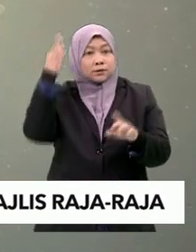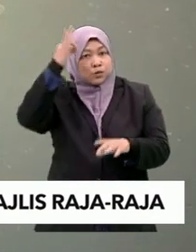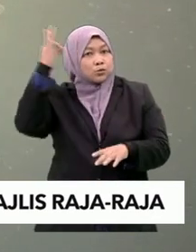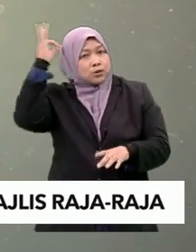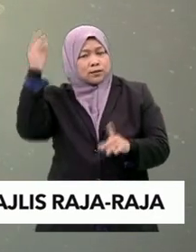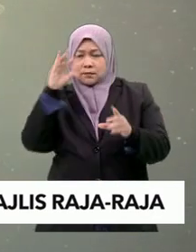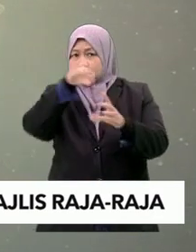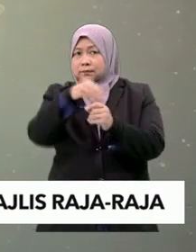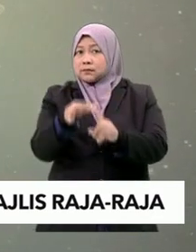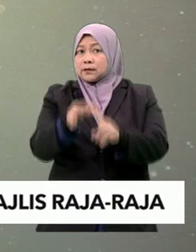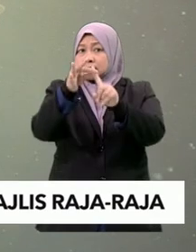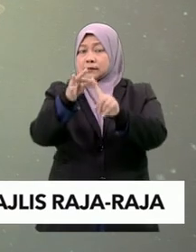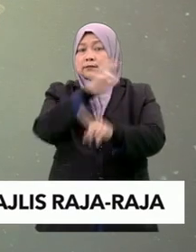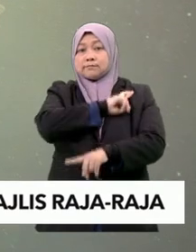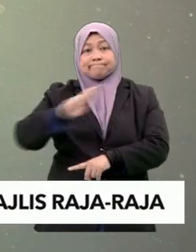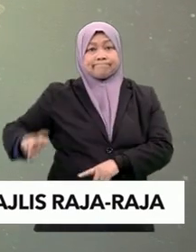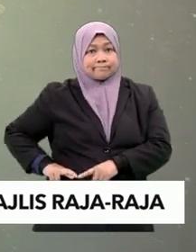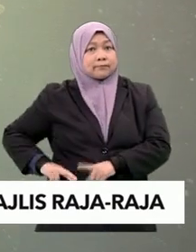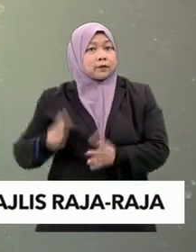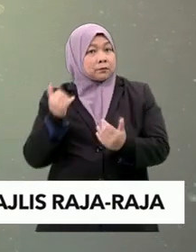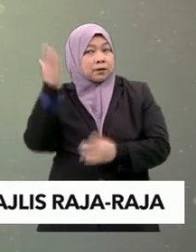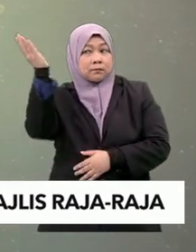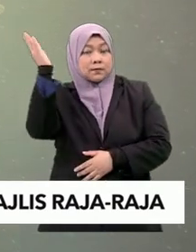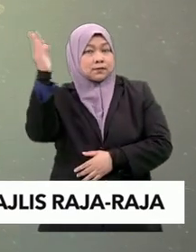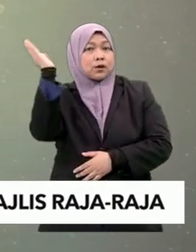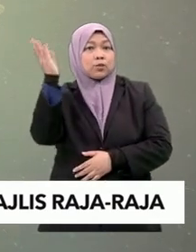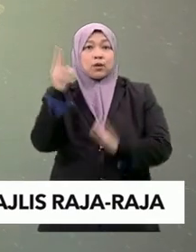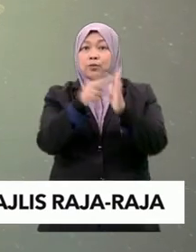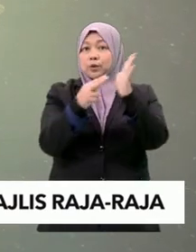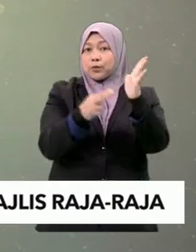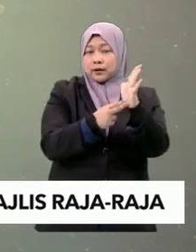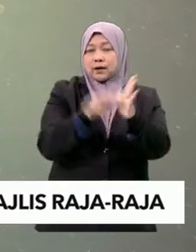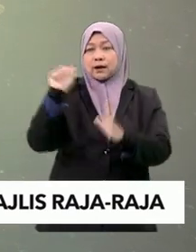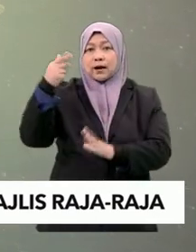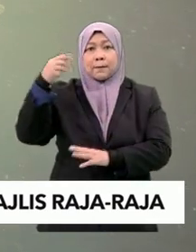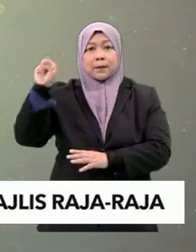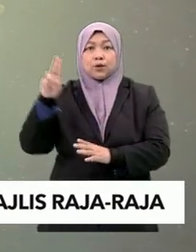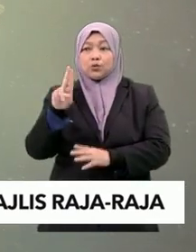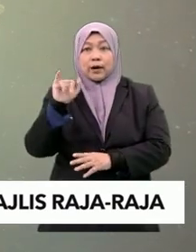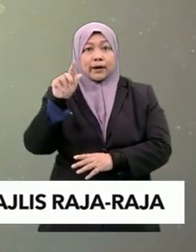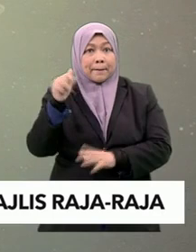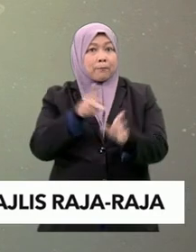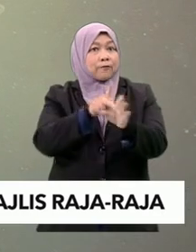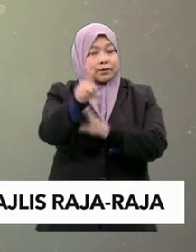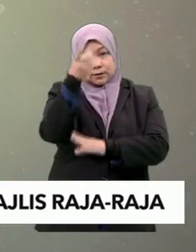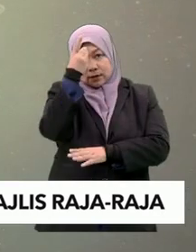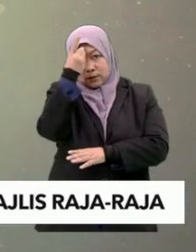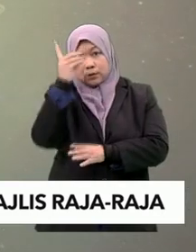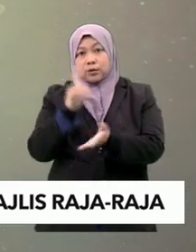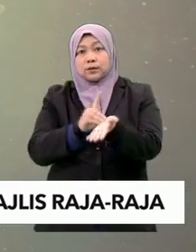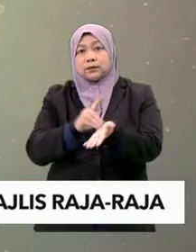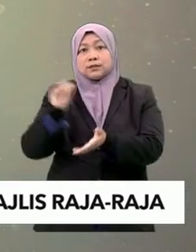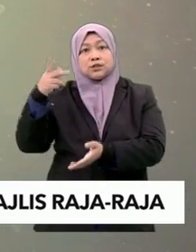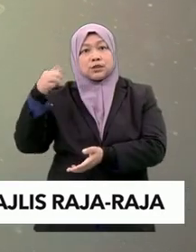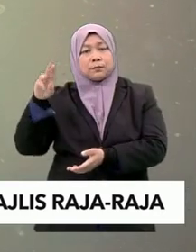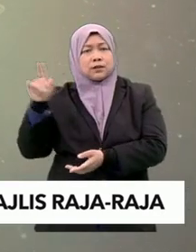khusus Majlis raja-raja menurut pensyarah kuliah undang-undang Ahmad Ibrahim uiam Profesor Datuk Dr Sham rahyu Abdul